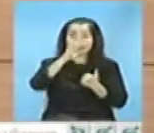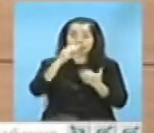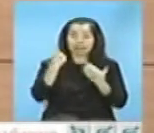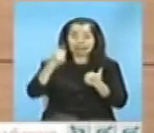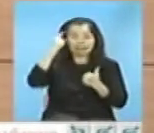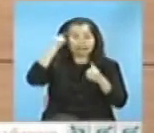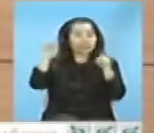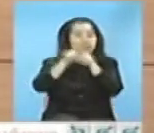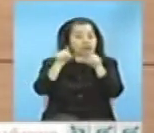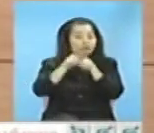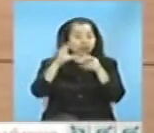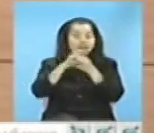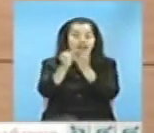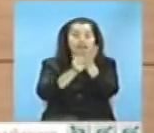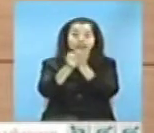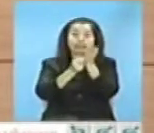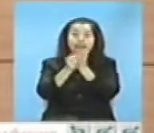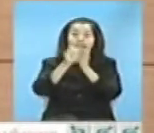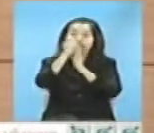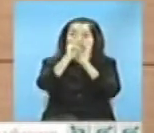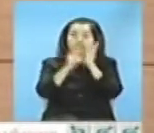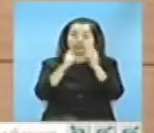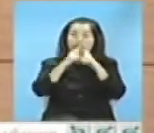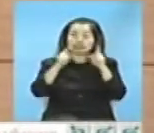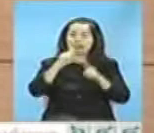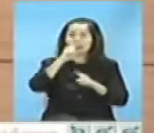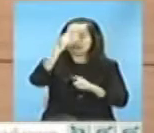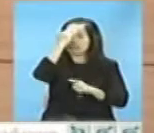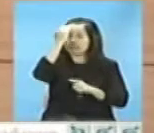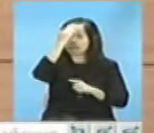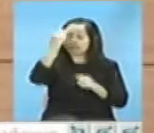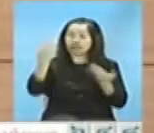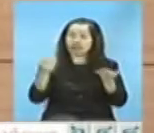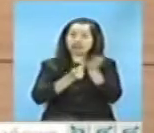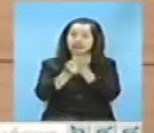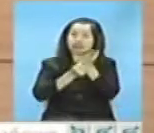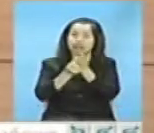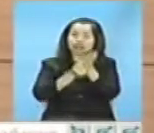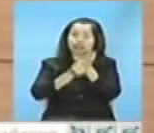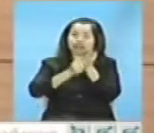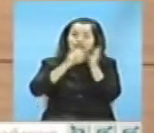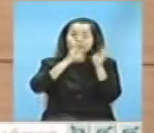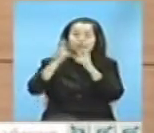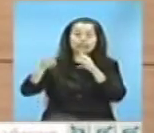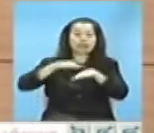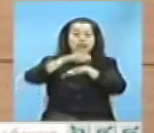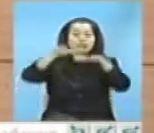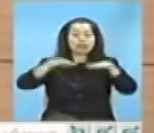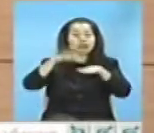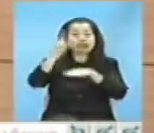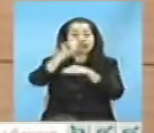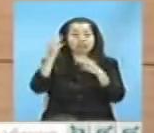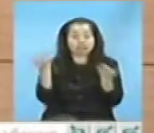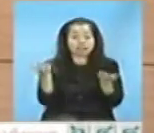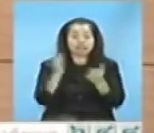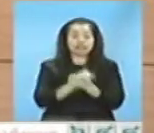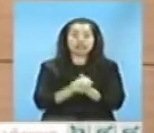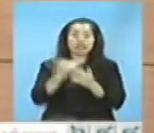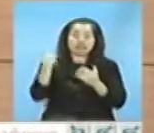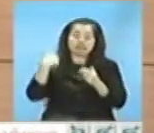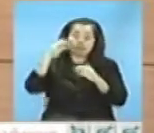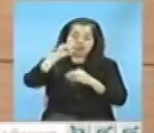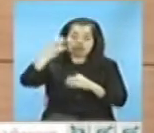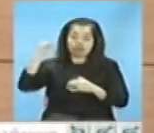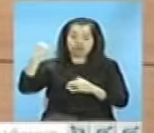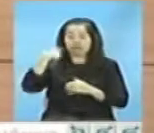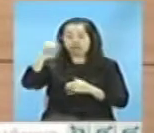เห็นด้วยกับการที่จะแก้ไขแต่ถามว่าทำไมเราจึงไม่แก้ไขด้วยกระบวนการปกติล่ะครับประเด็นที่เพื่อนสมาชิกได้ยก